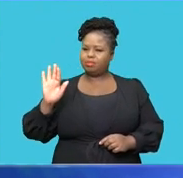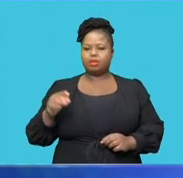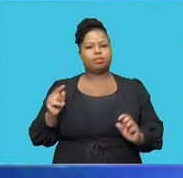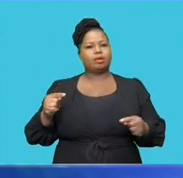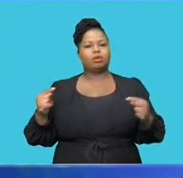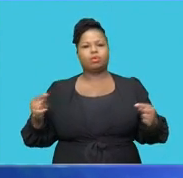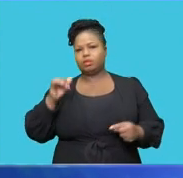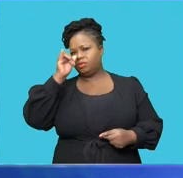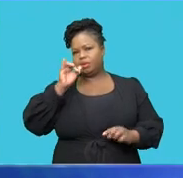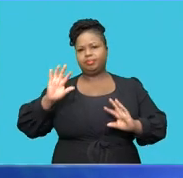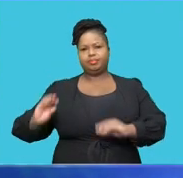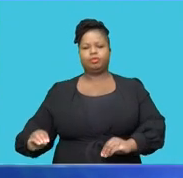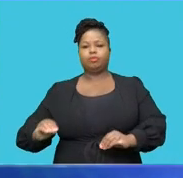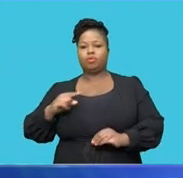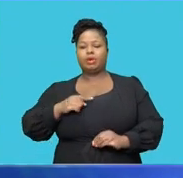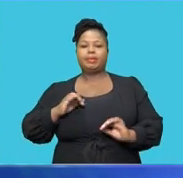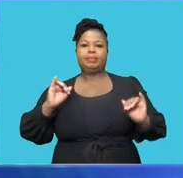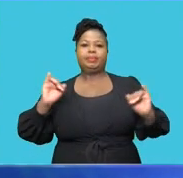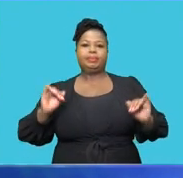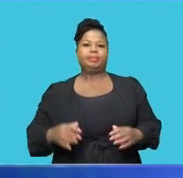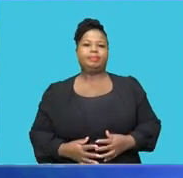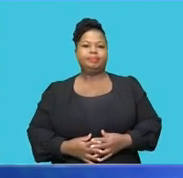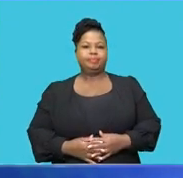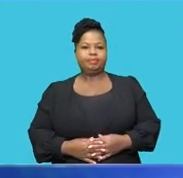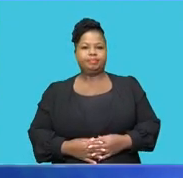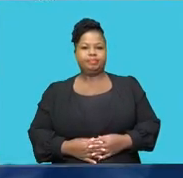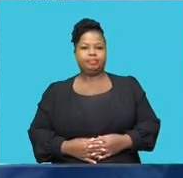ukulwa nolwaphulo-mthetho njengoko lo mba unzima.